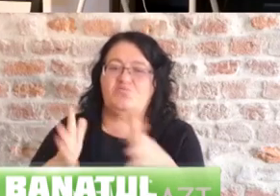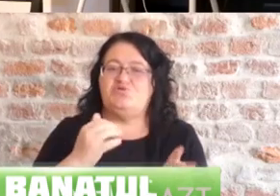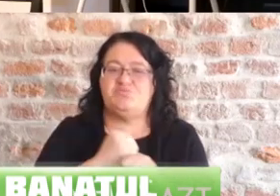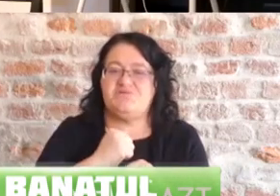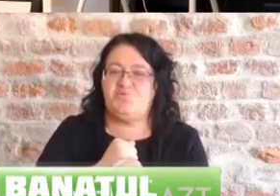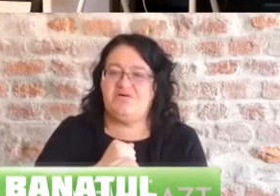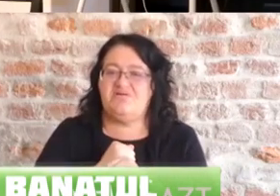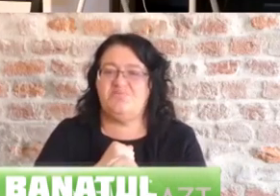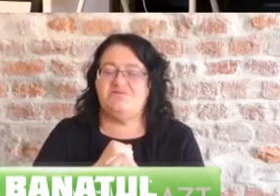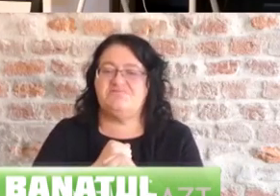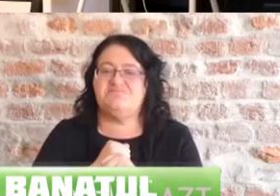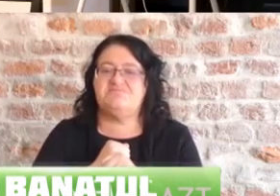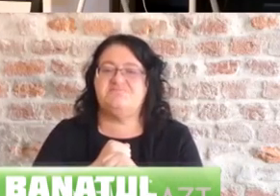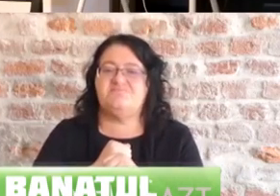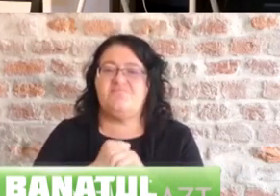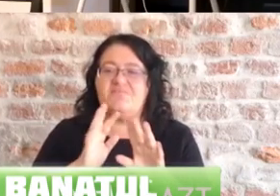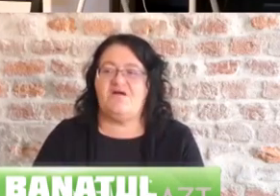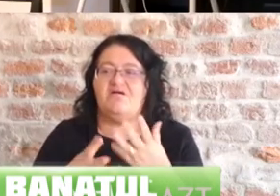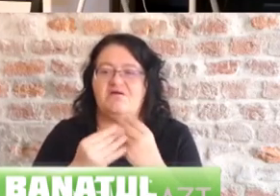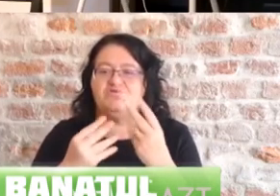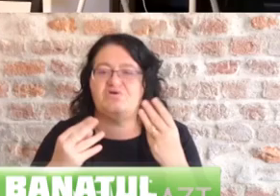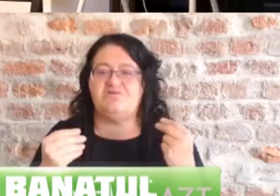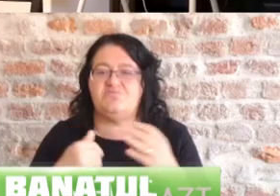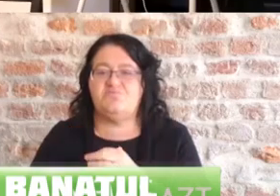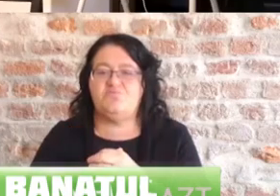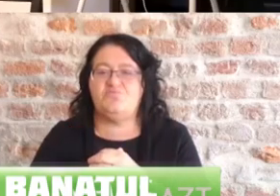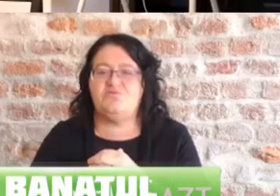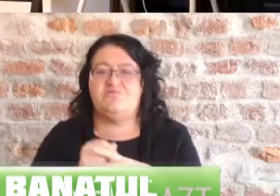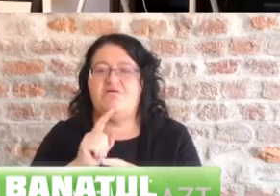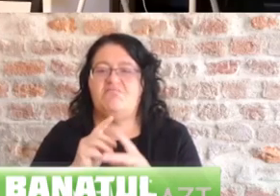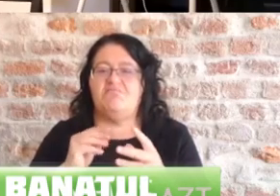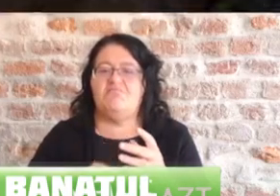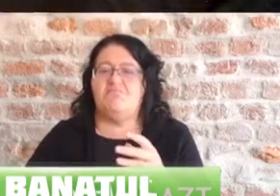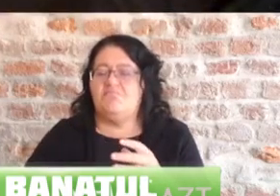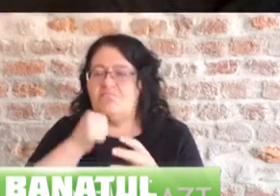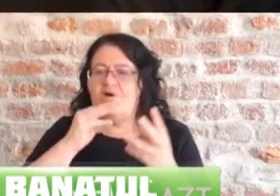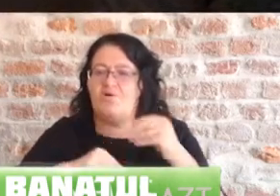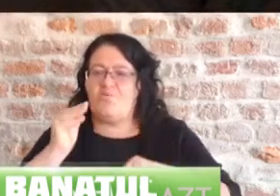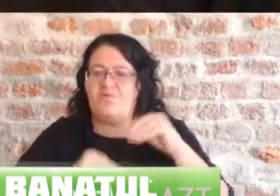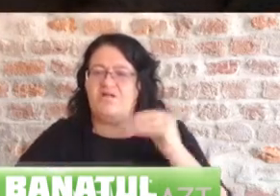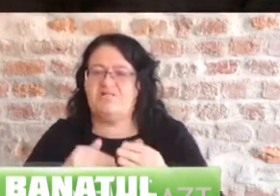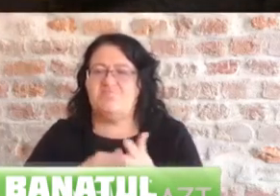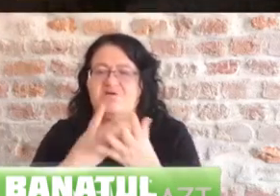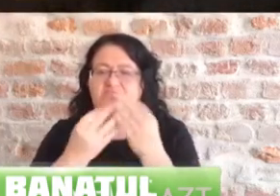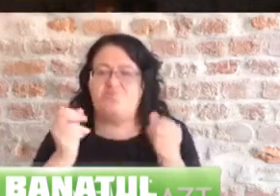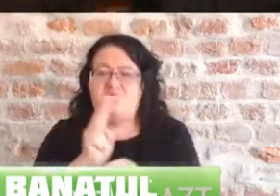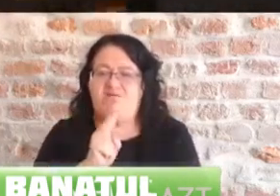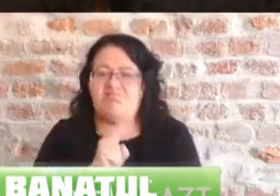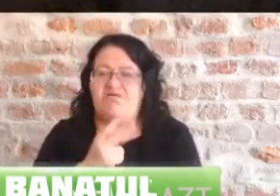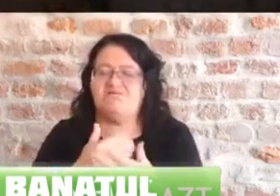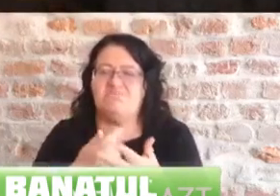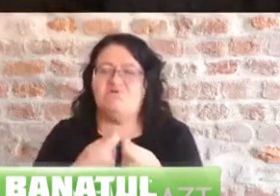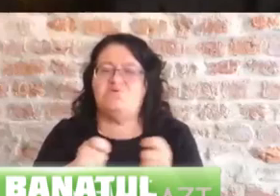el. Are atâtea layere de complexitate și trebuia să avem foarte mare atenție